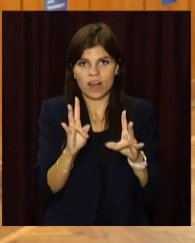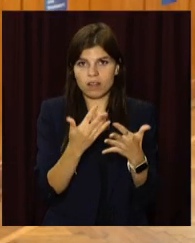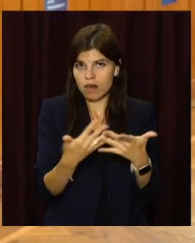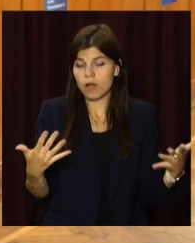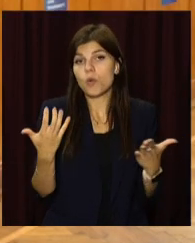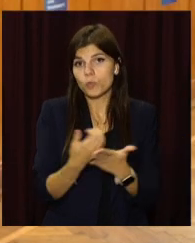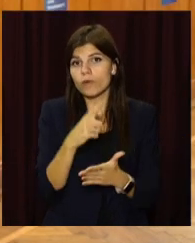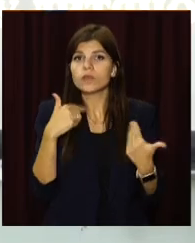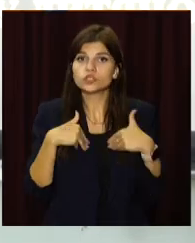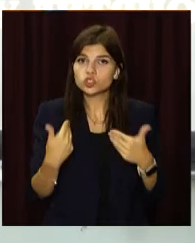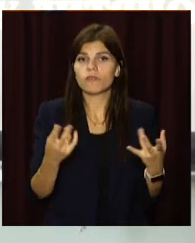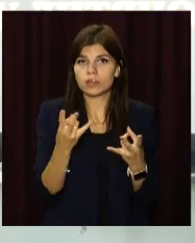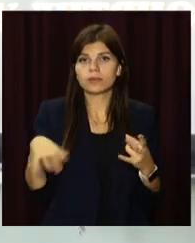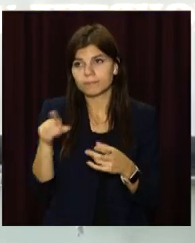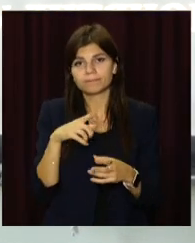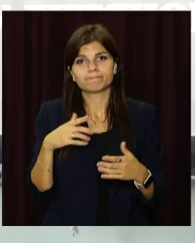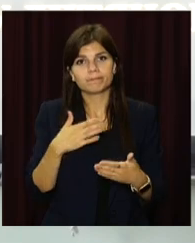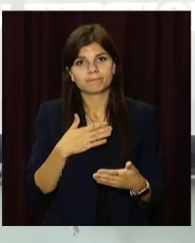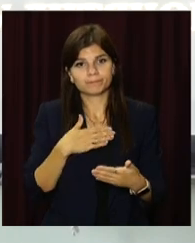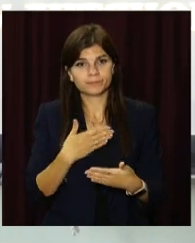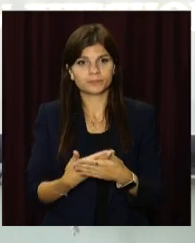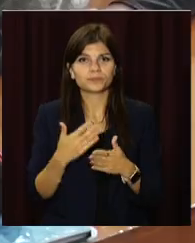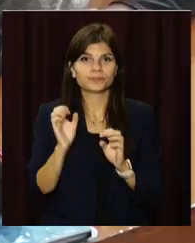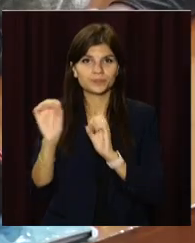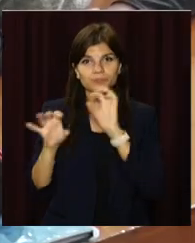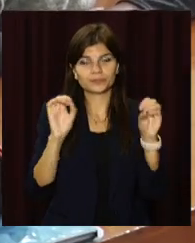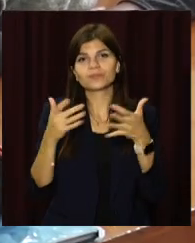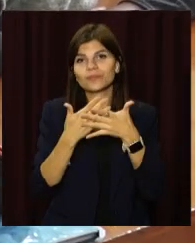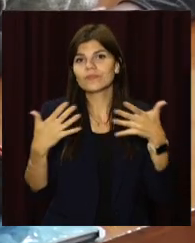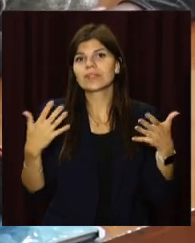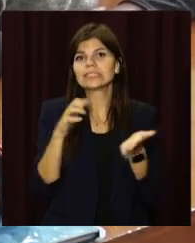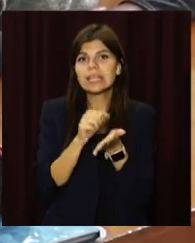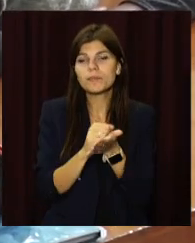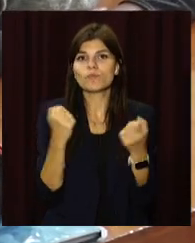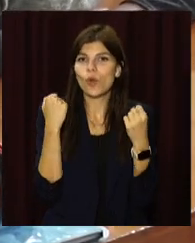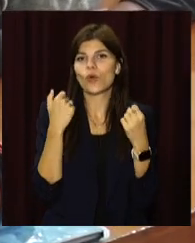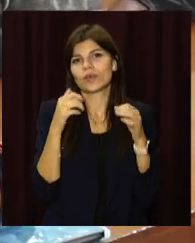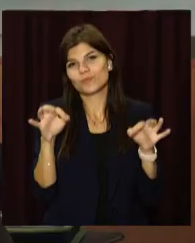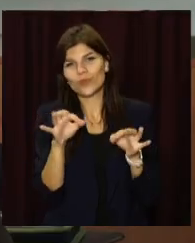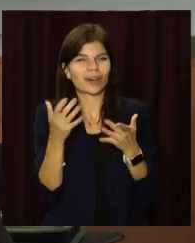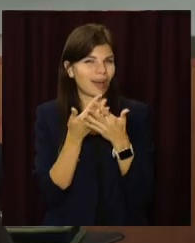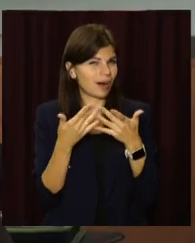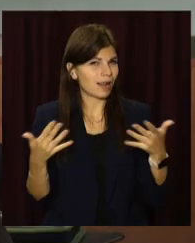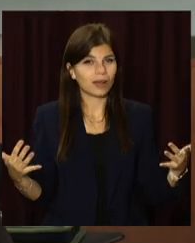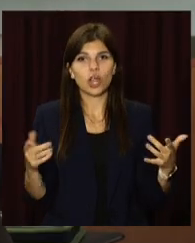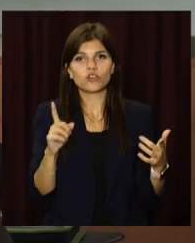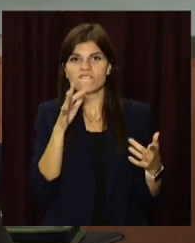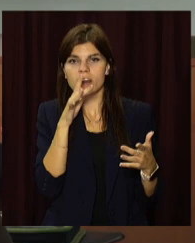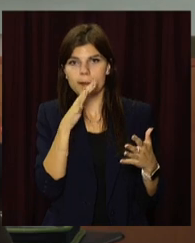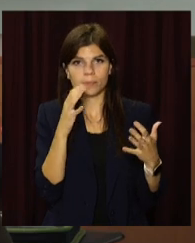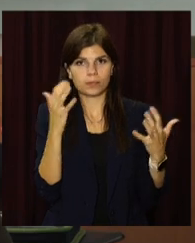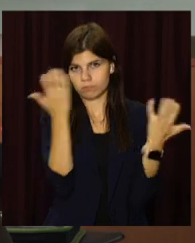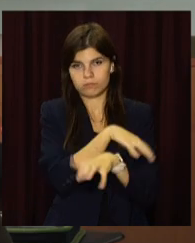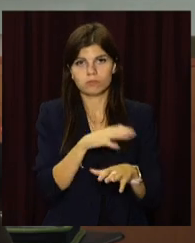позашкільних навчальних закладів. Зокрема, у трьох мистецьких школах Павлограда займається 1000 дітей, а це майже п'ята частина неповнолітніх.